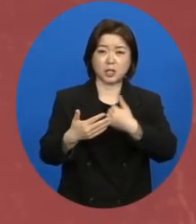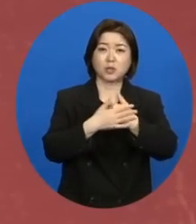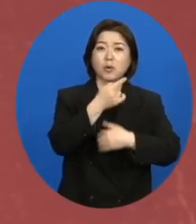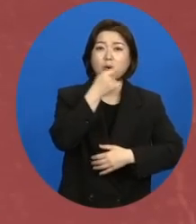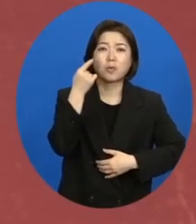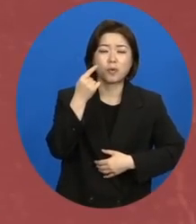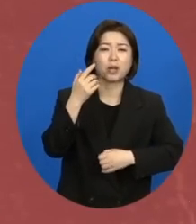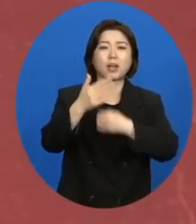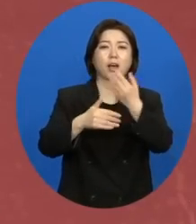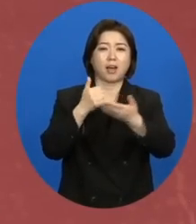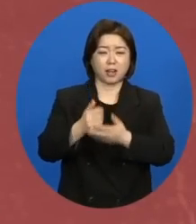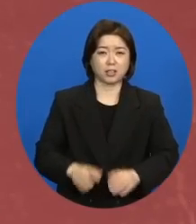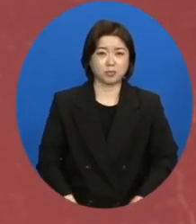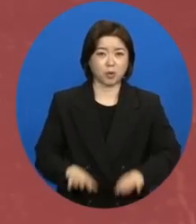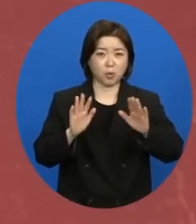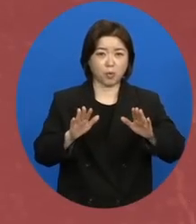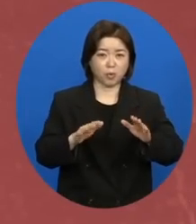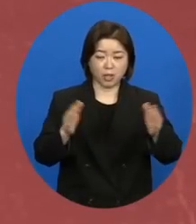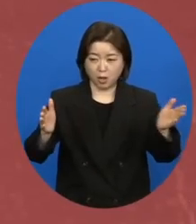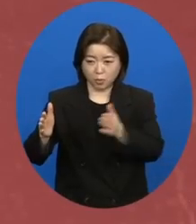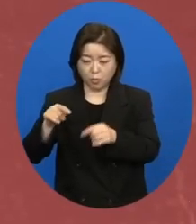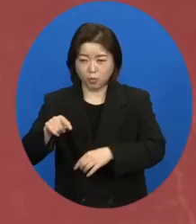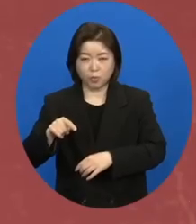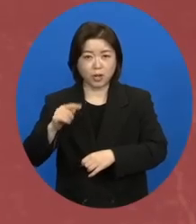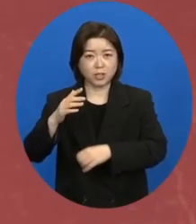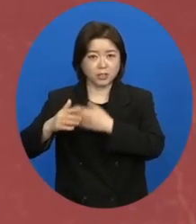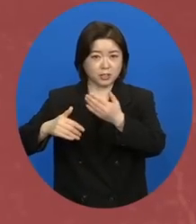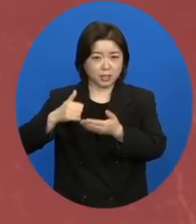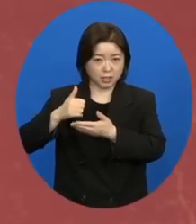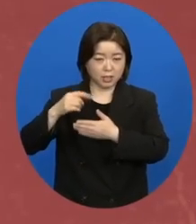찬양 전 오늘 그 뒷부분 처음 들었는데